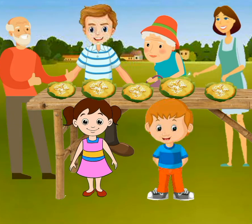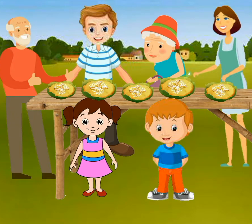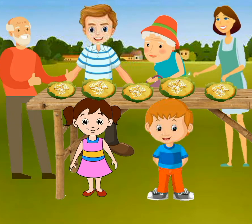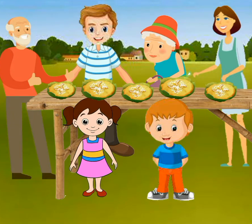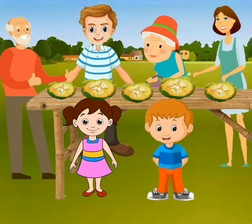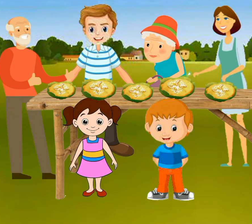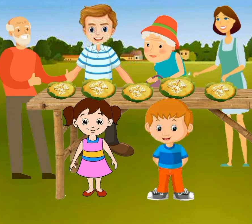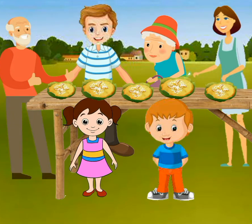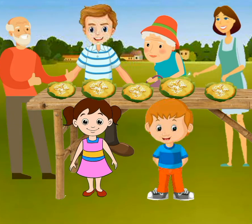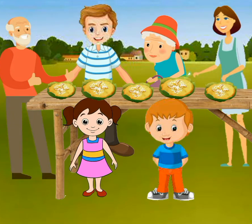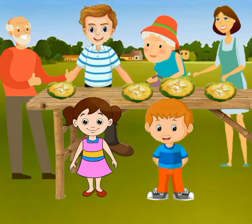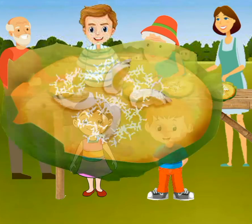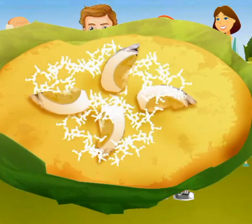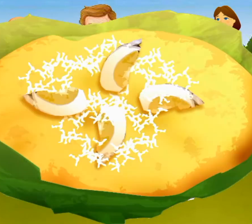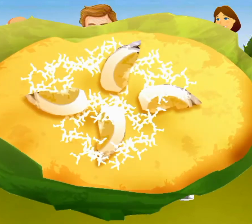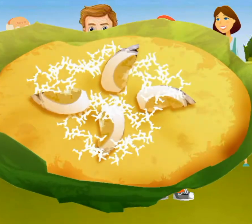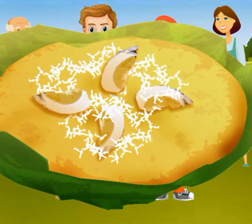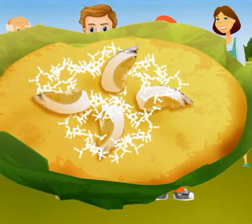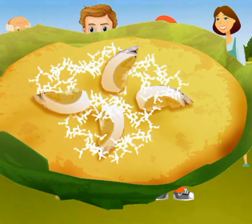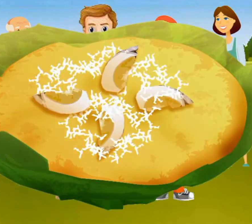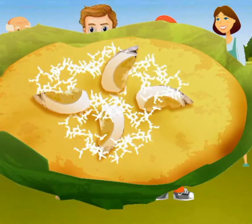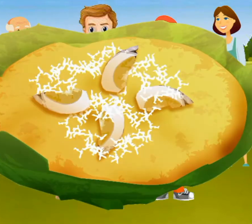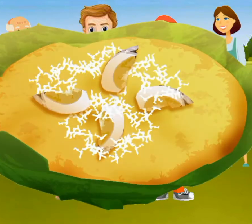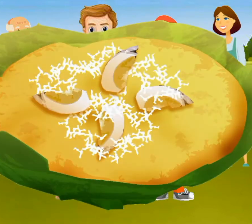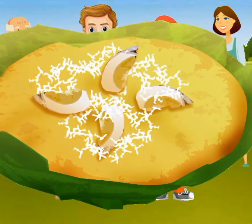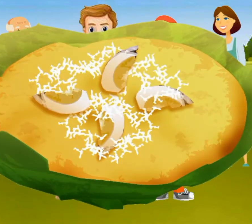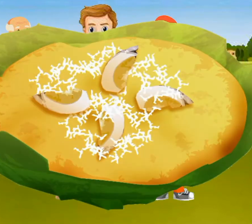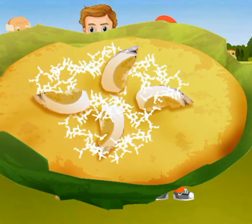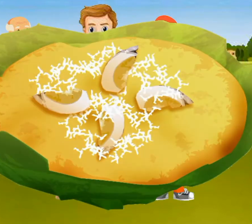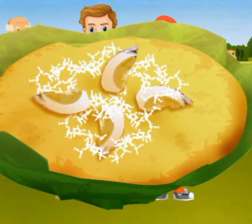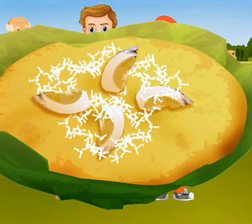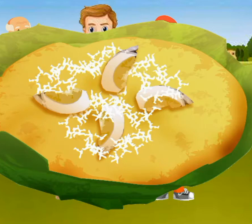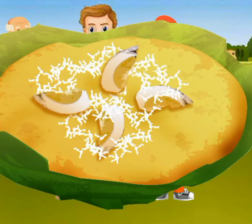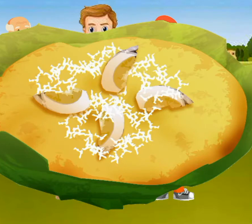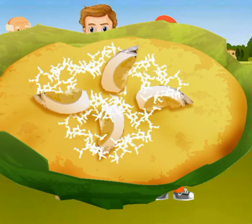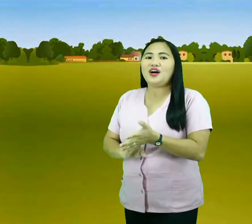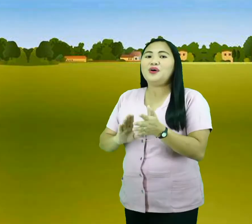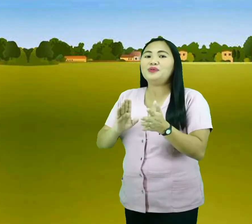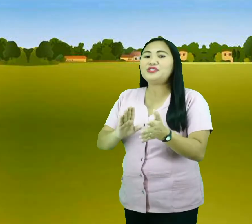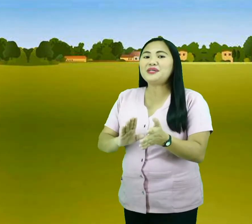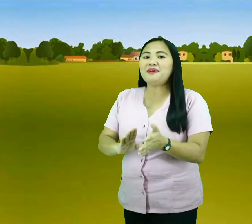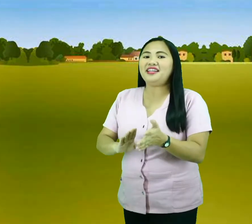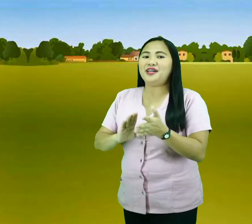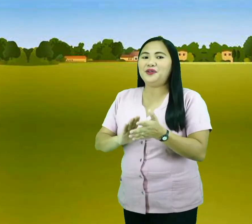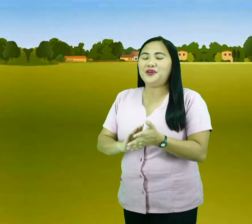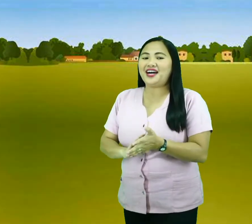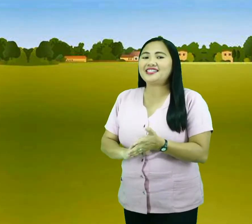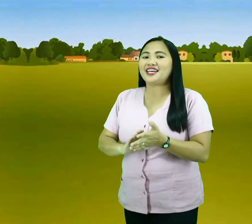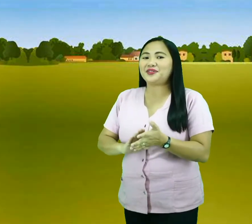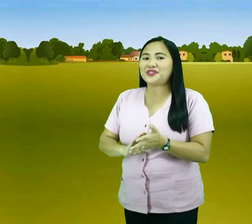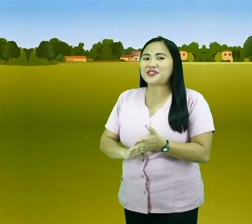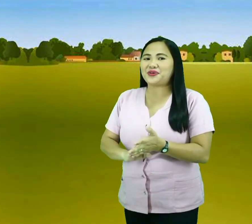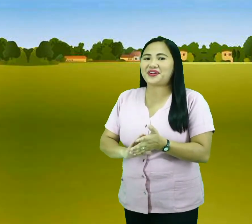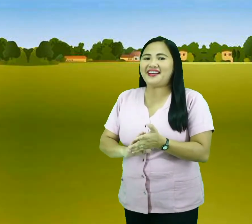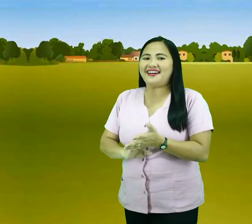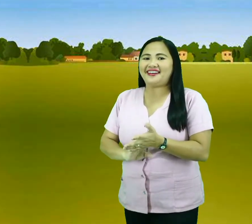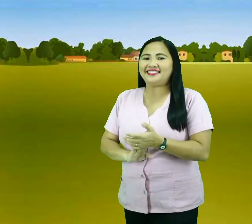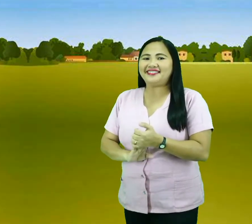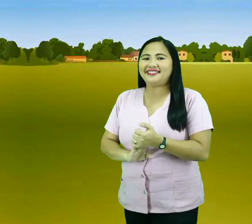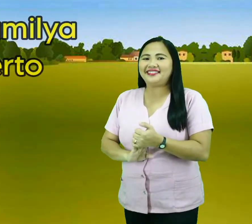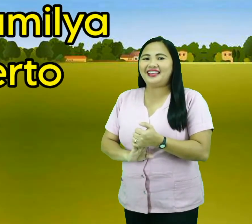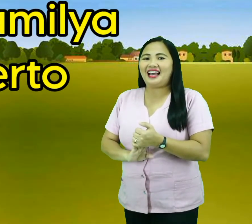pagpangaon sa lamian nga bingka nga niluto sa iyang mama. Unsa man ang uluhan sa atong